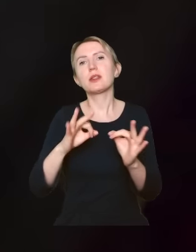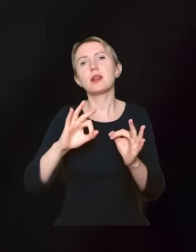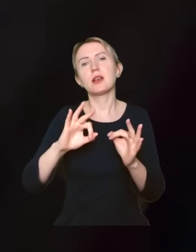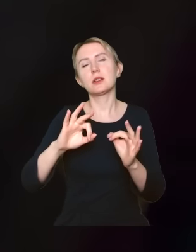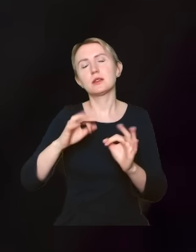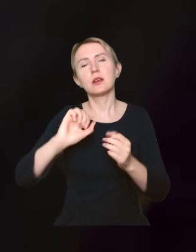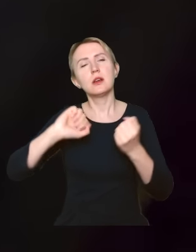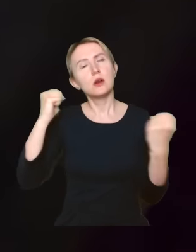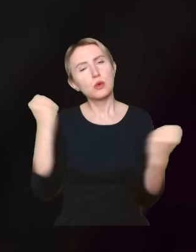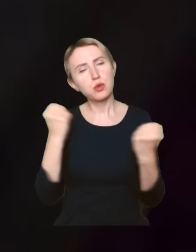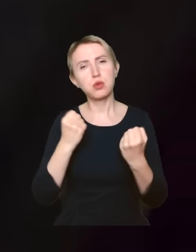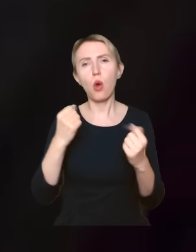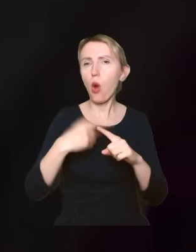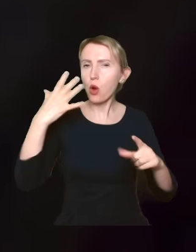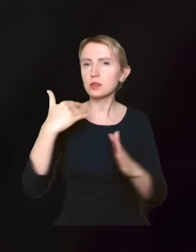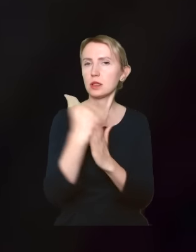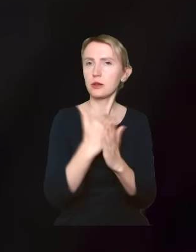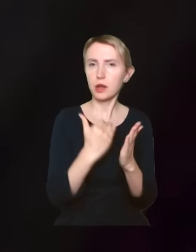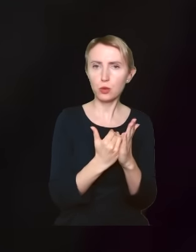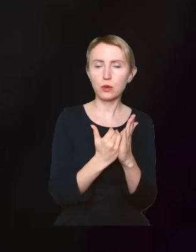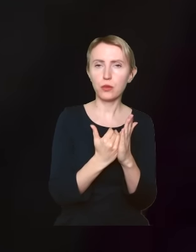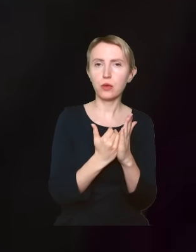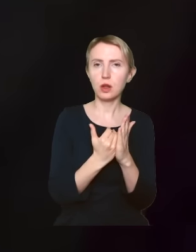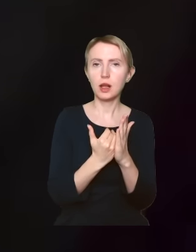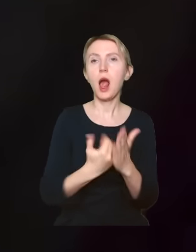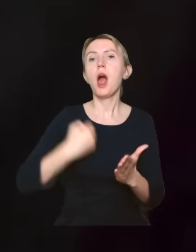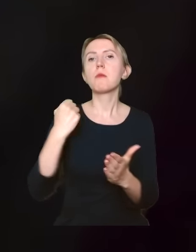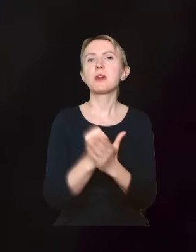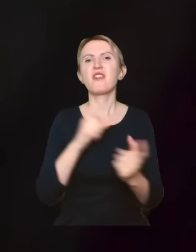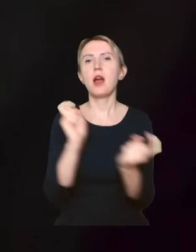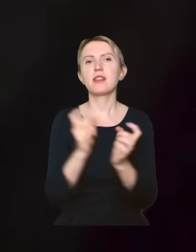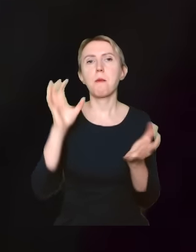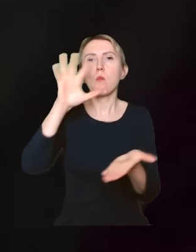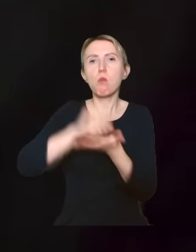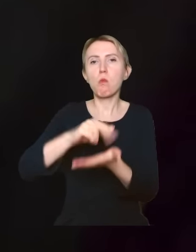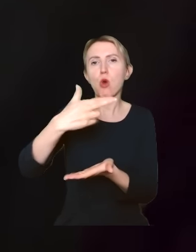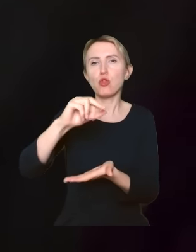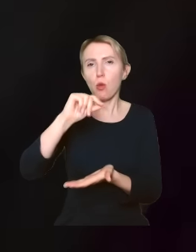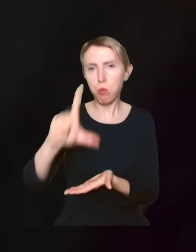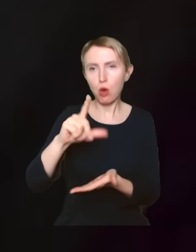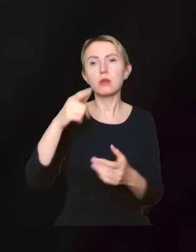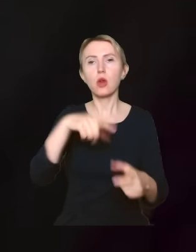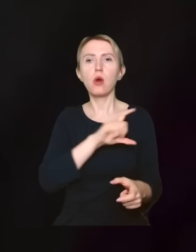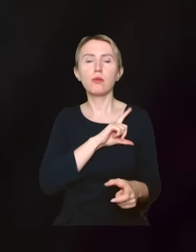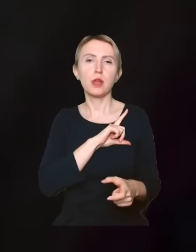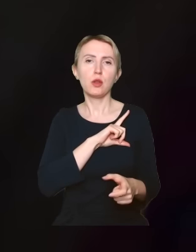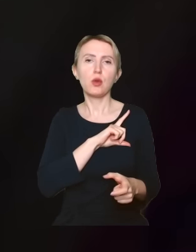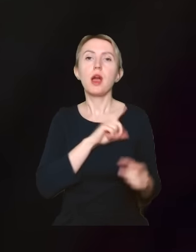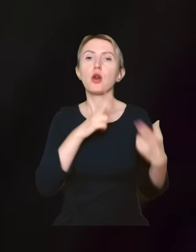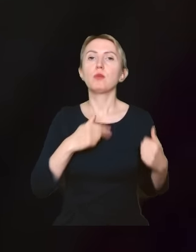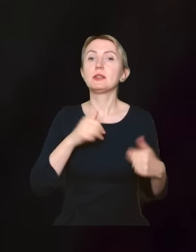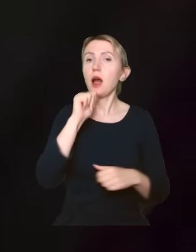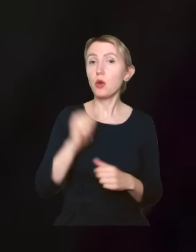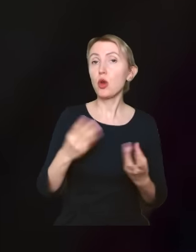wyśrubowanych warunków z punktu widzenia prawa antymonopolowego, na straży którego stoi Komisja Europejska.